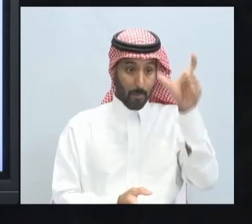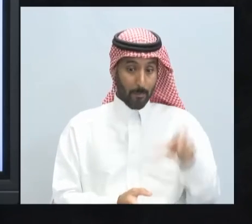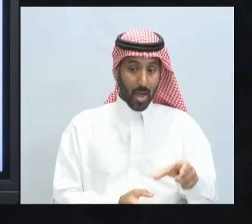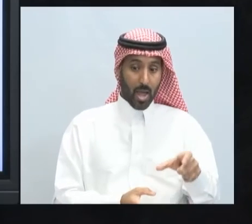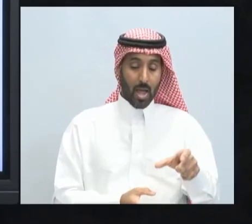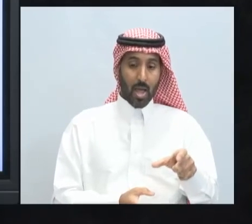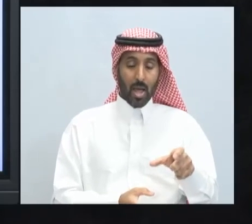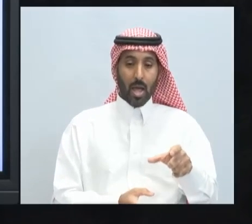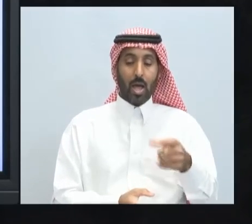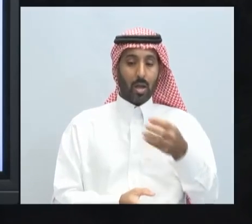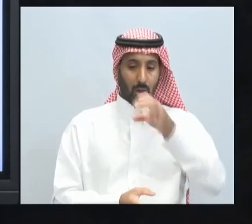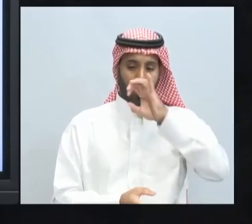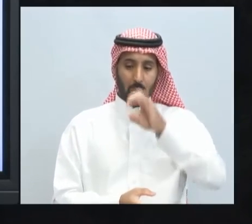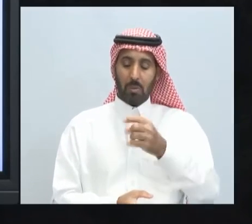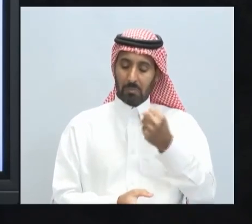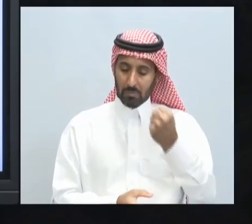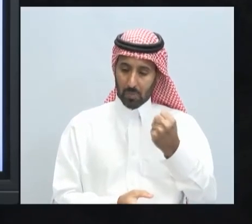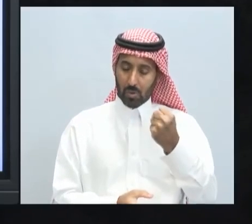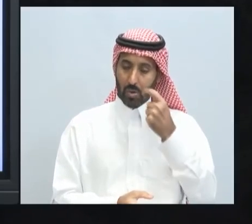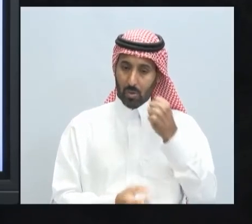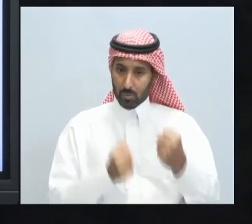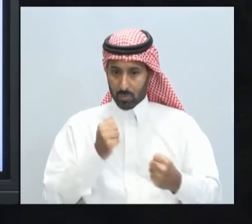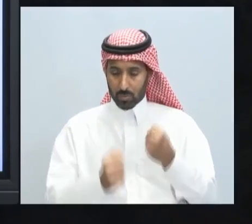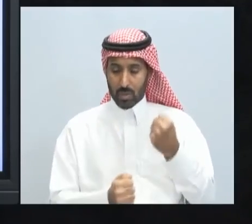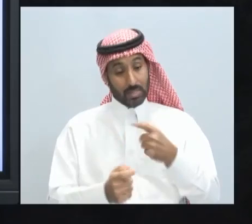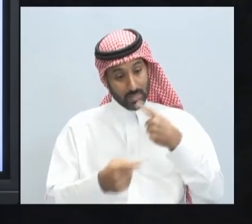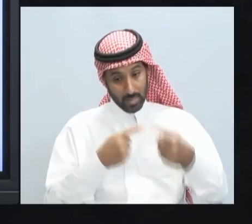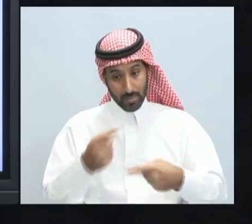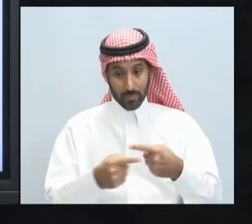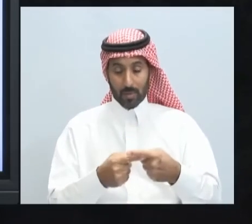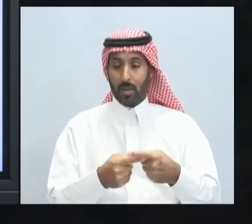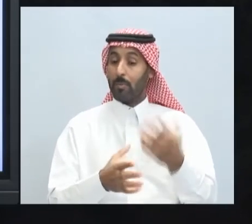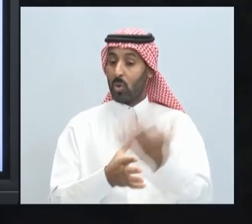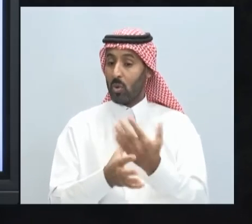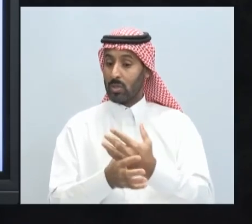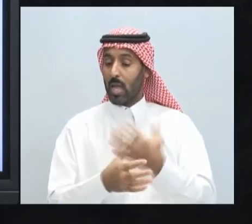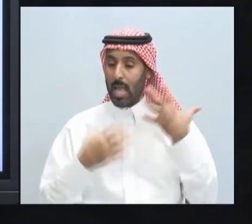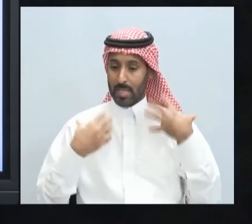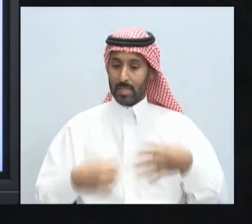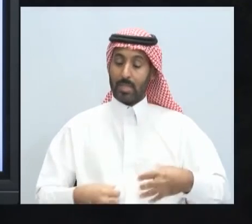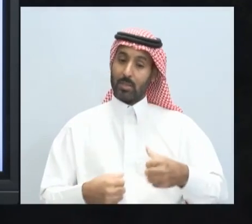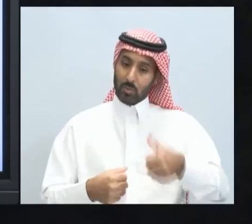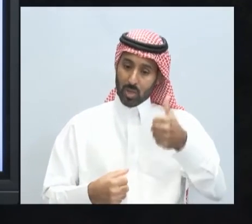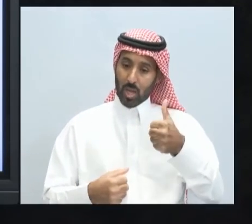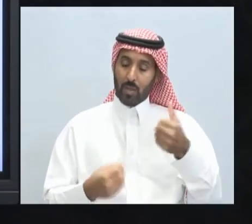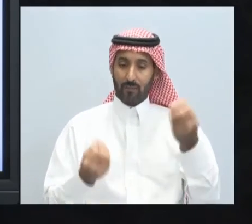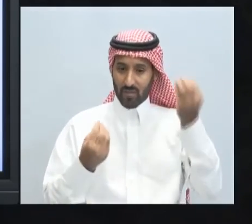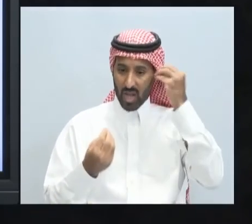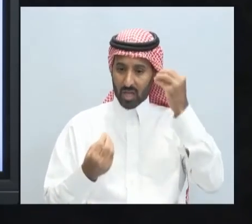بالتغذيه الصحيه وممارسه الرياضه لان الجسم السليم في العقل السليم ودمتم سالمين في امان